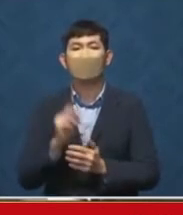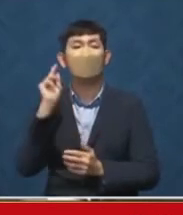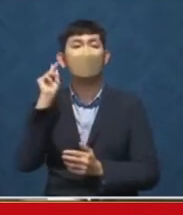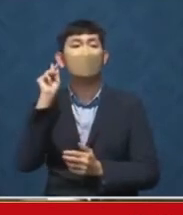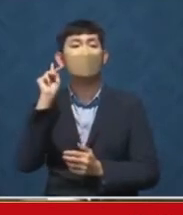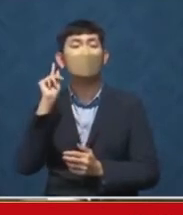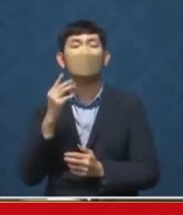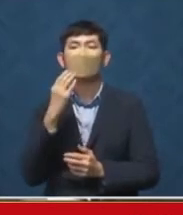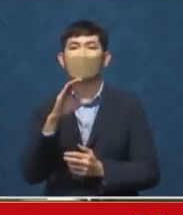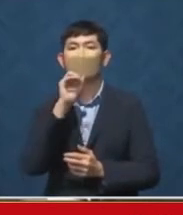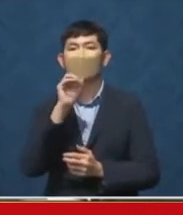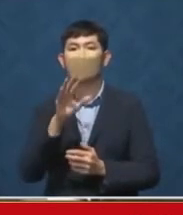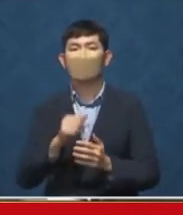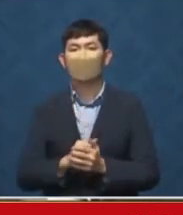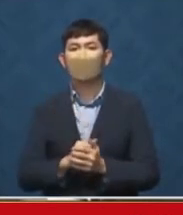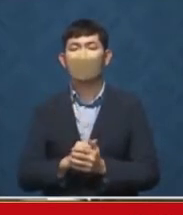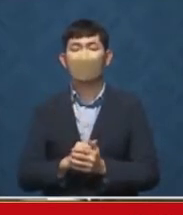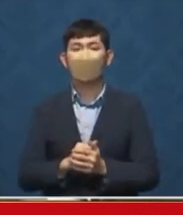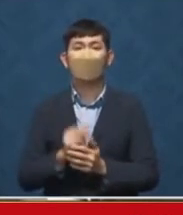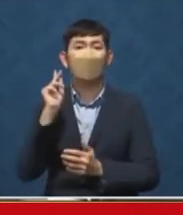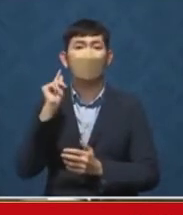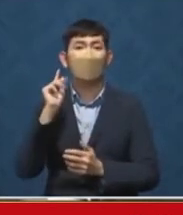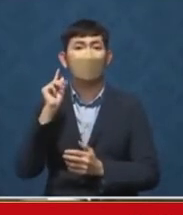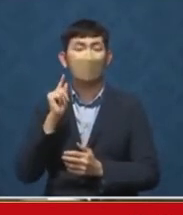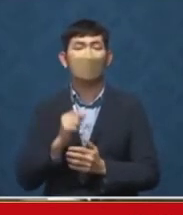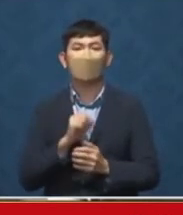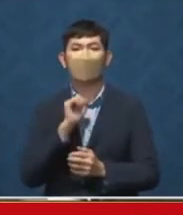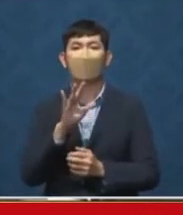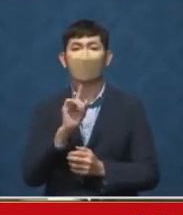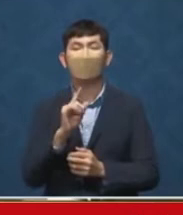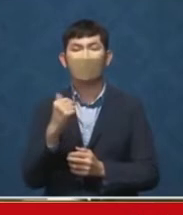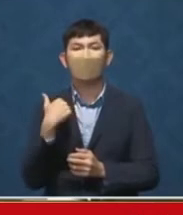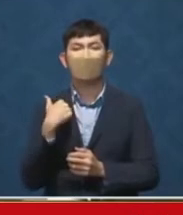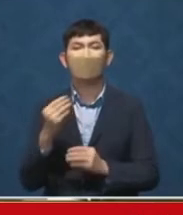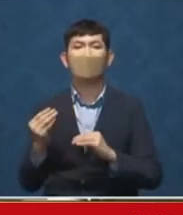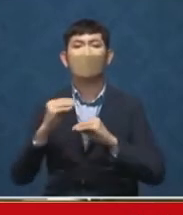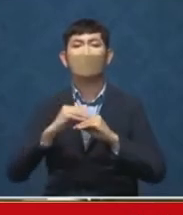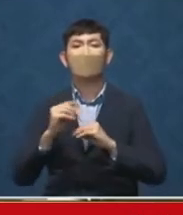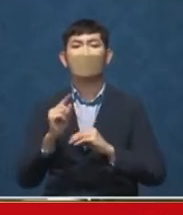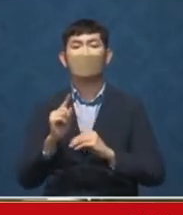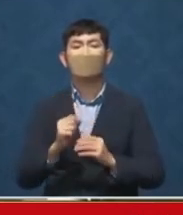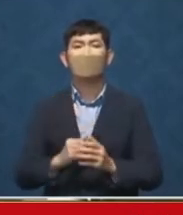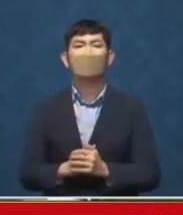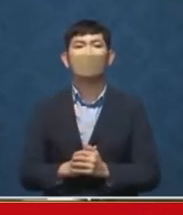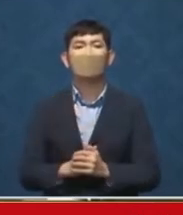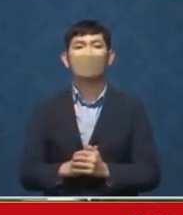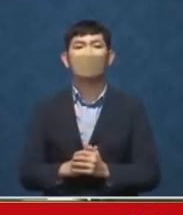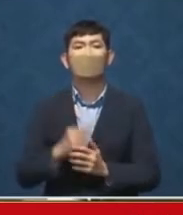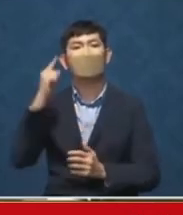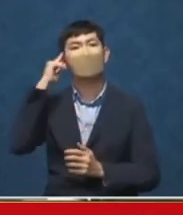ความเห็นสำนักงานข่าวกรองแห่งชาติสำนักงานอัยการสูงสุดก็มาด้วยนะครับไหมครับมาด้วย